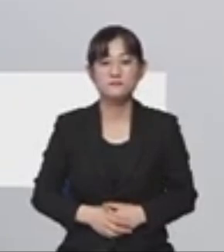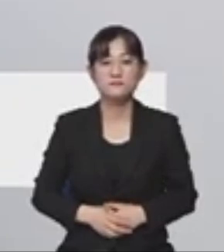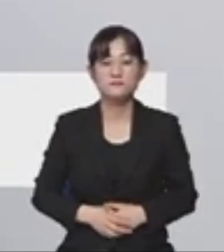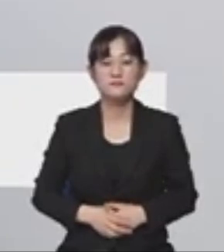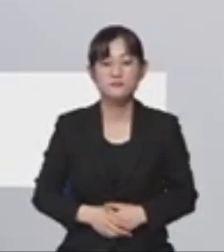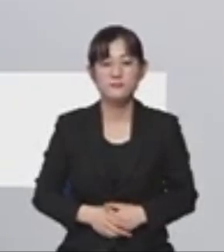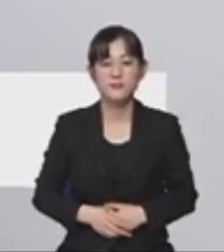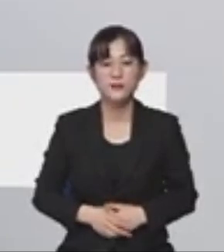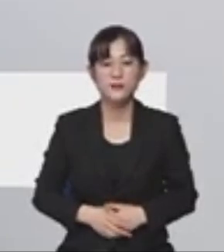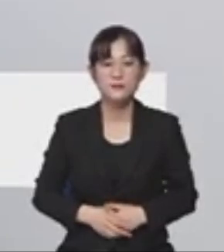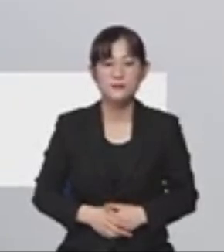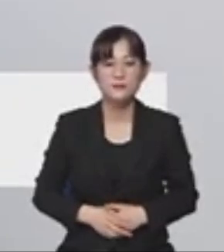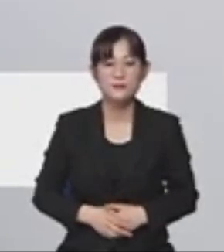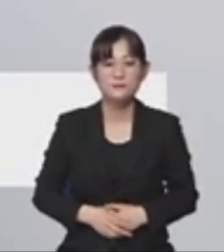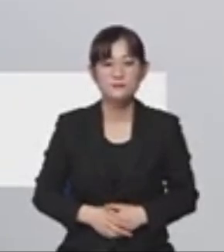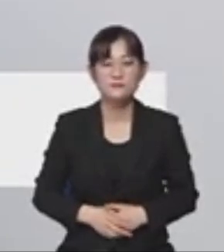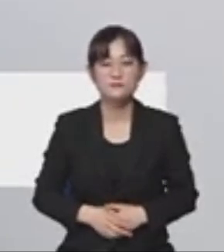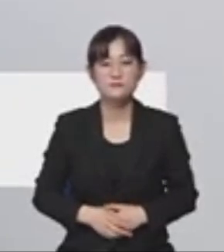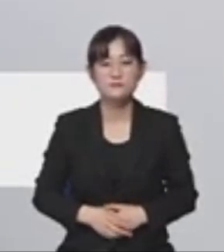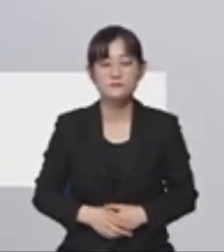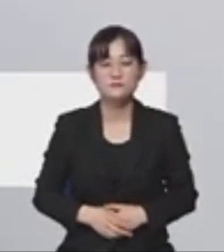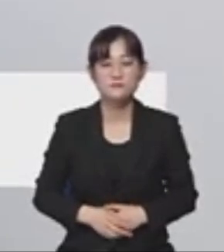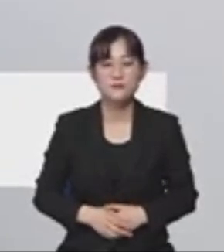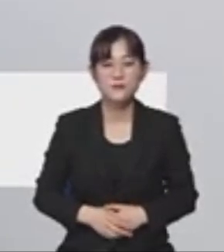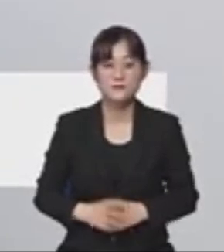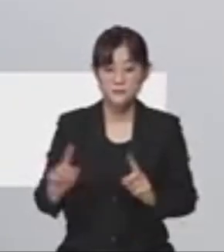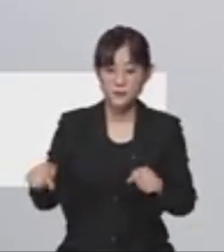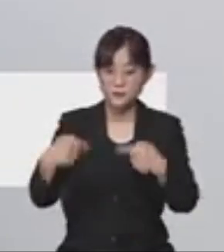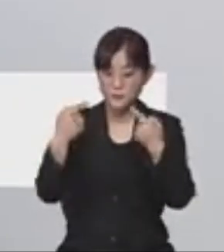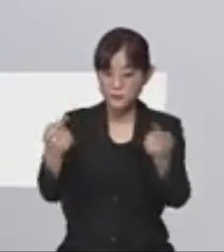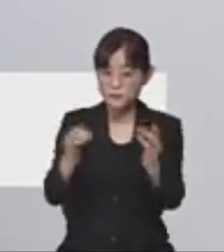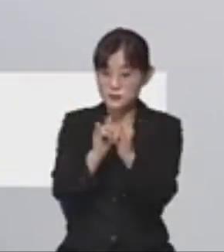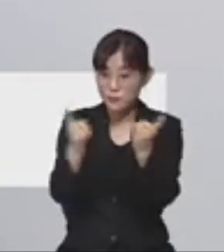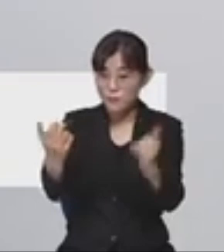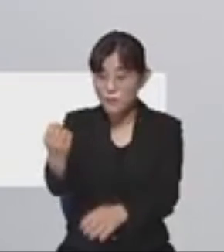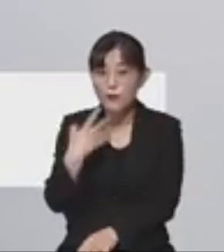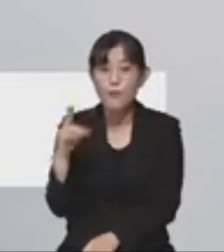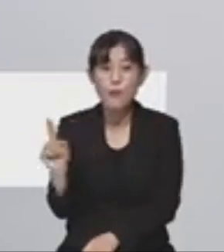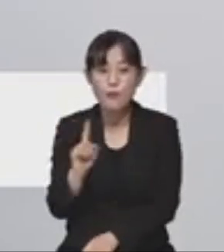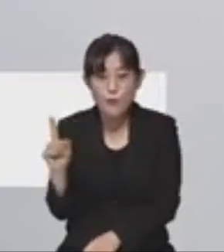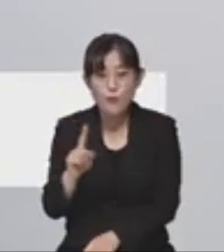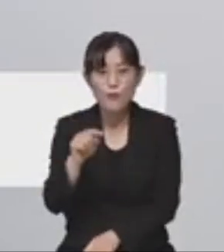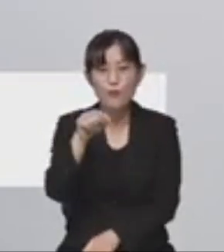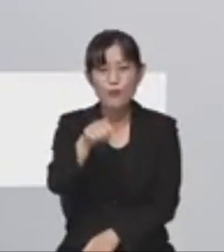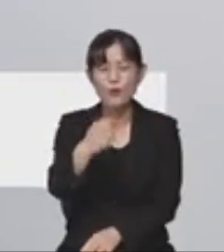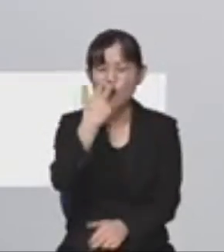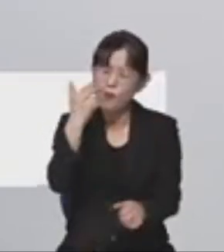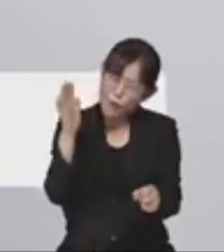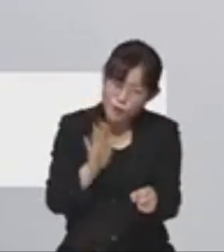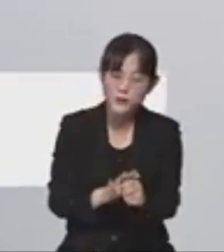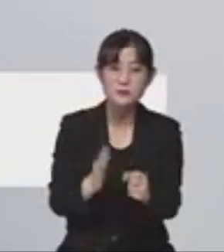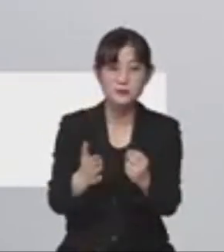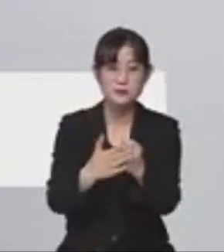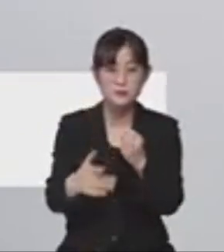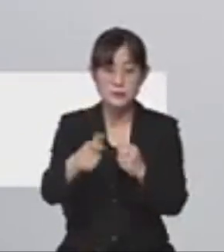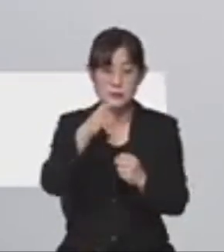비바람이 불고 진짜 순간 갑자기 그랬어요. 그래서 사람들이 얼마나 억울하면 날이